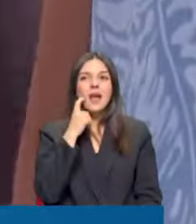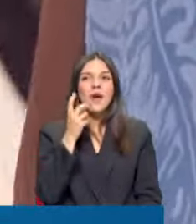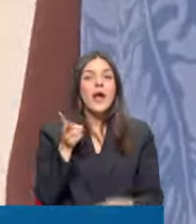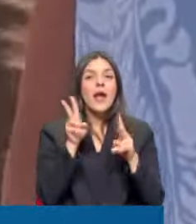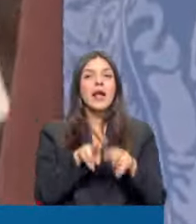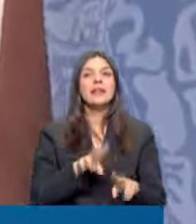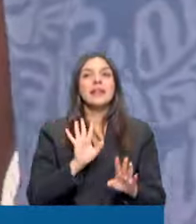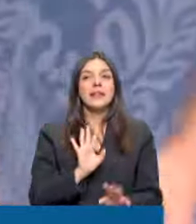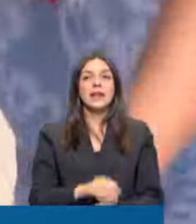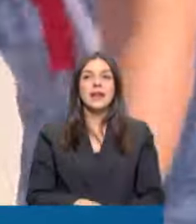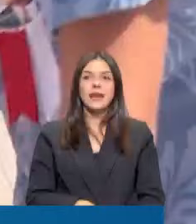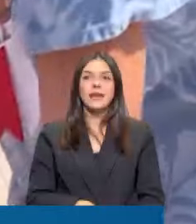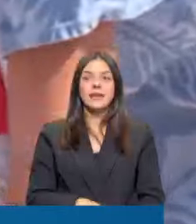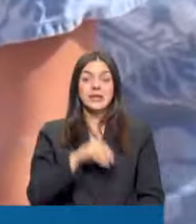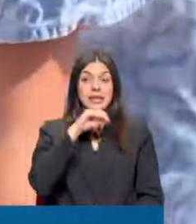Atatürk ölmedi,